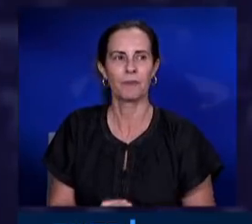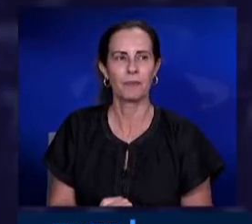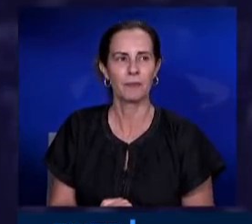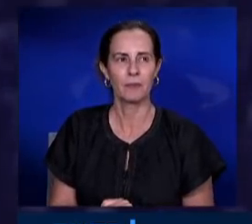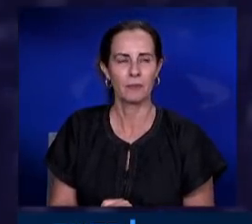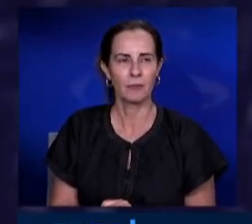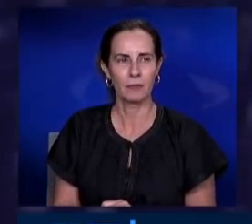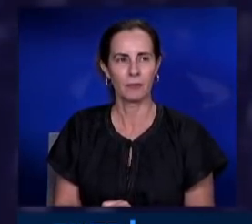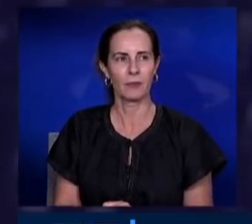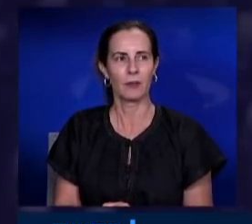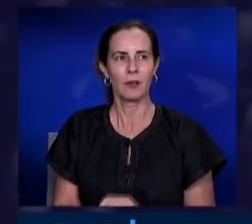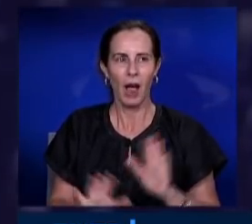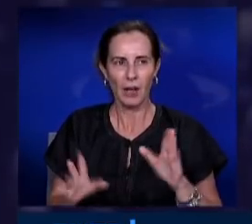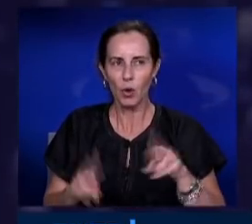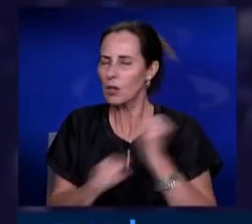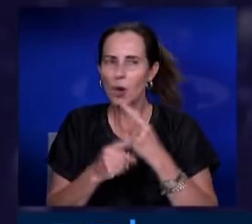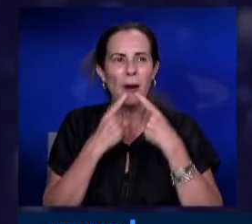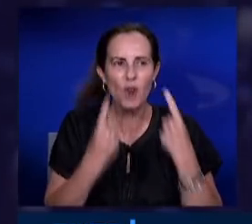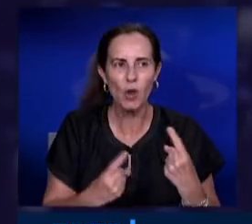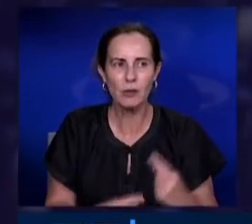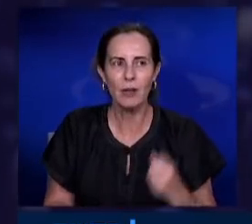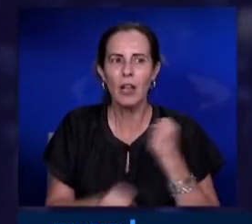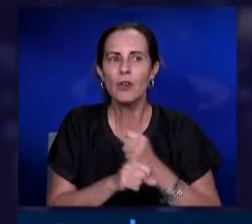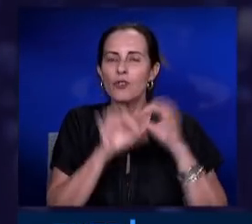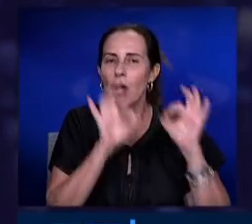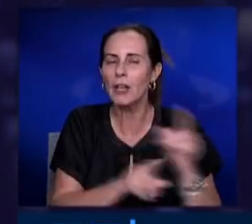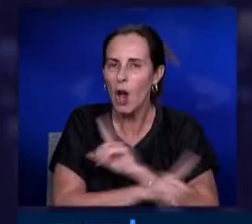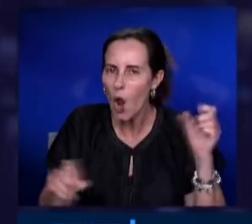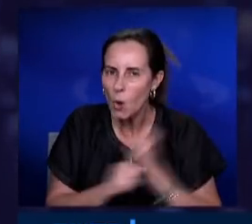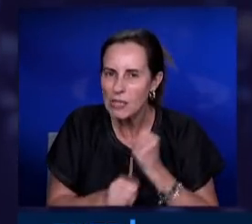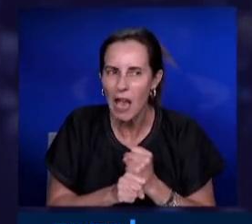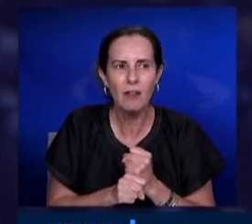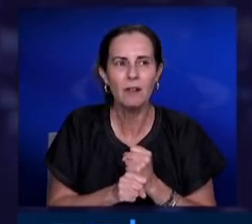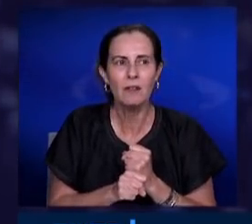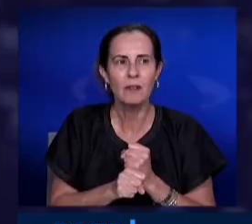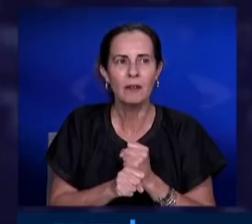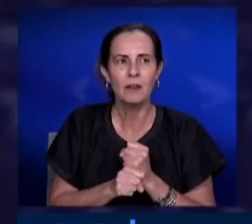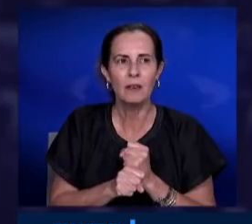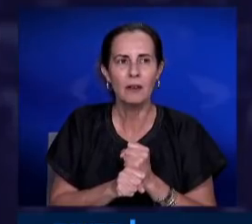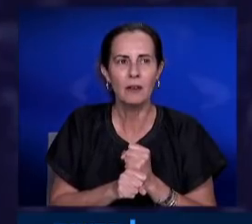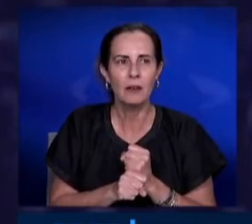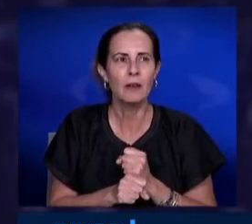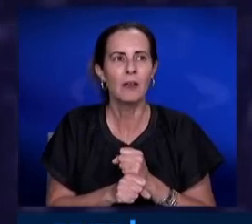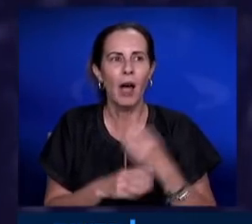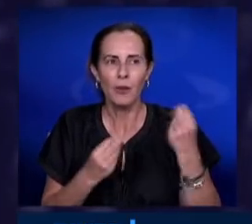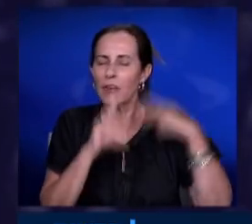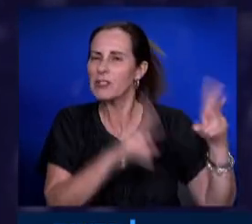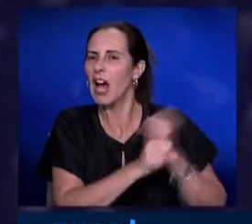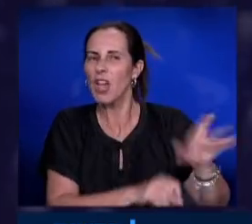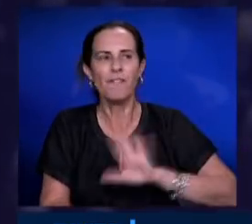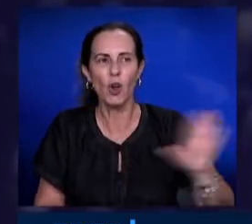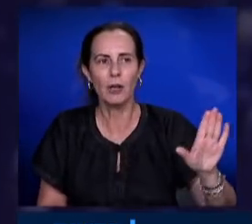בסדר? אז קדימה, אתה יכול לעשות מה שאתה רוצה, לעשות את העבודה שלך, אתה לא עושה? אני עושה את העבודה. אוקיי, אז עוד מעט אני מפסיק לך את העבודה. אני